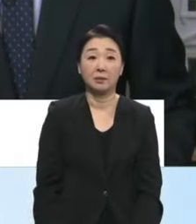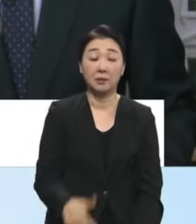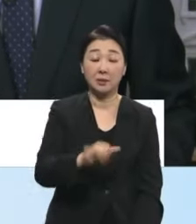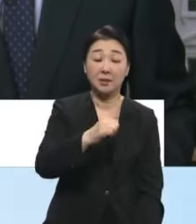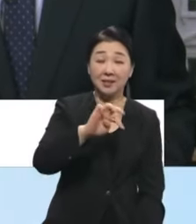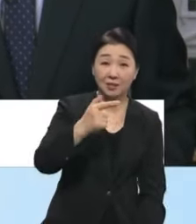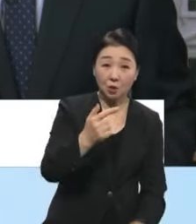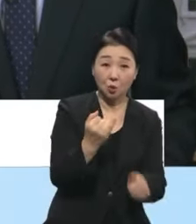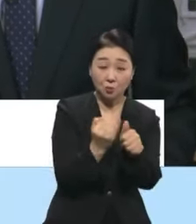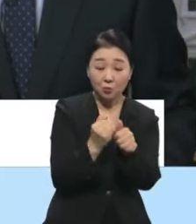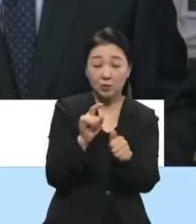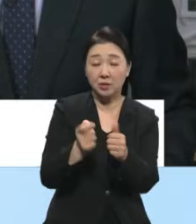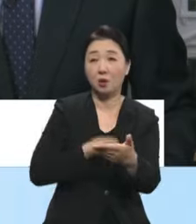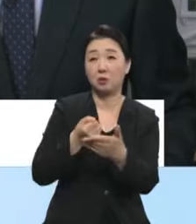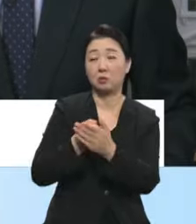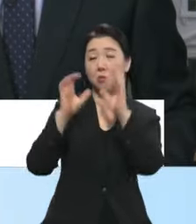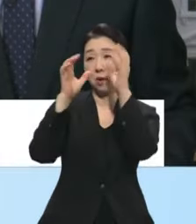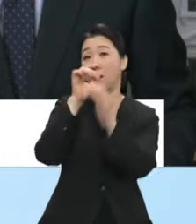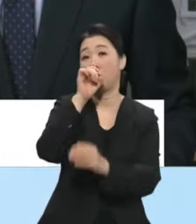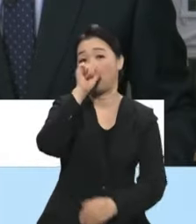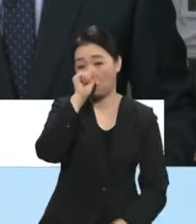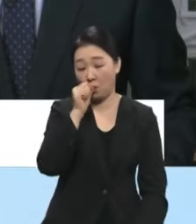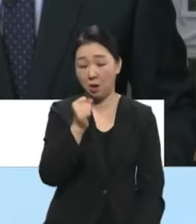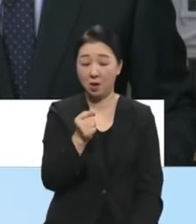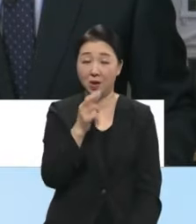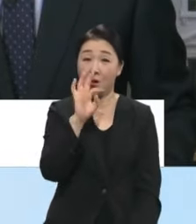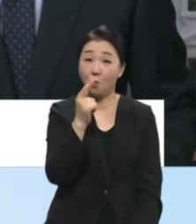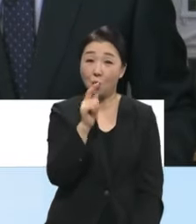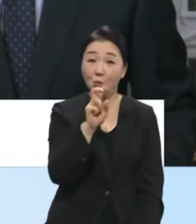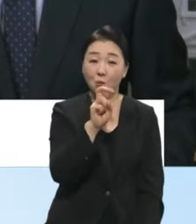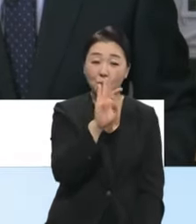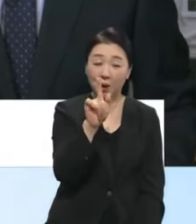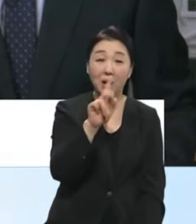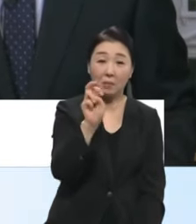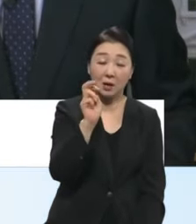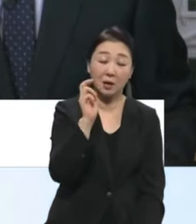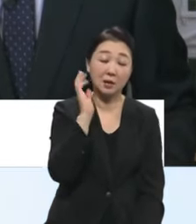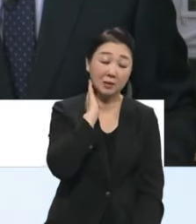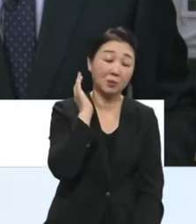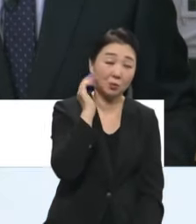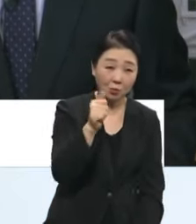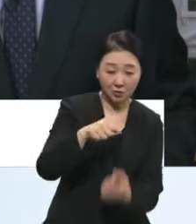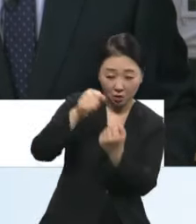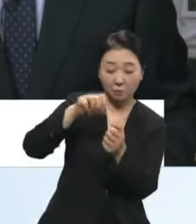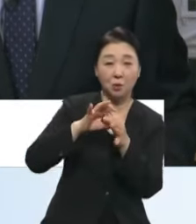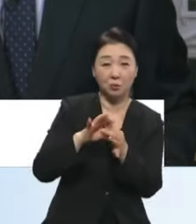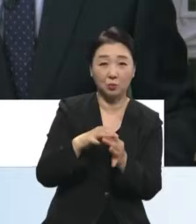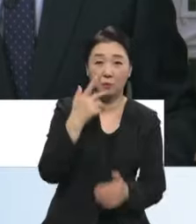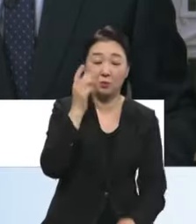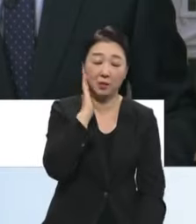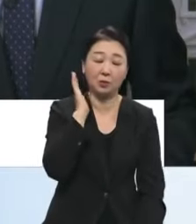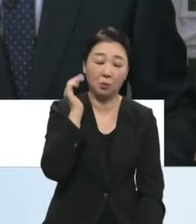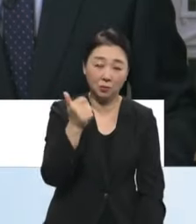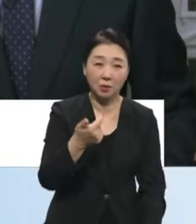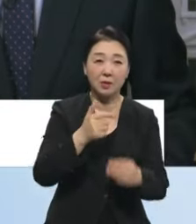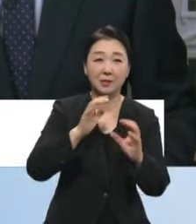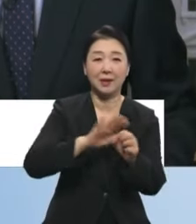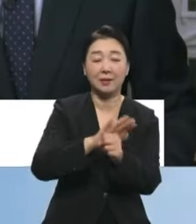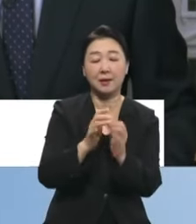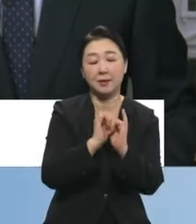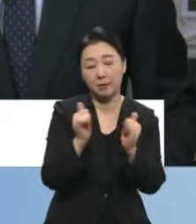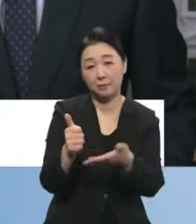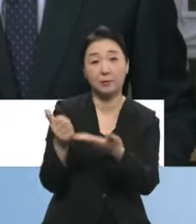대통령 부부도 이 결정을 환영했고 또 오바마 전 대통령도 성명을 통해 바이든 대통령을 최고의 애국자라고